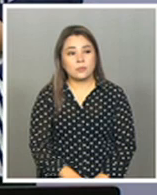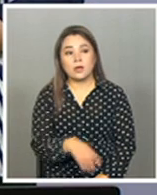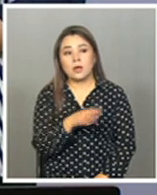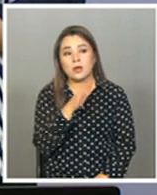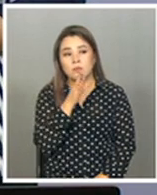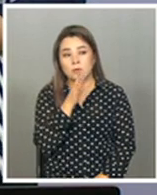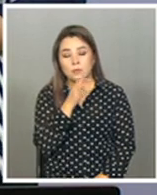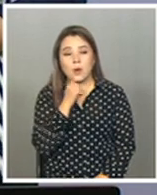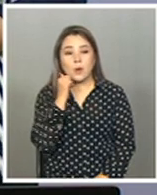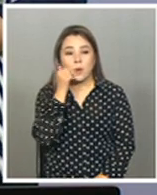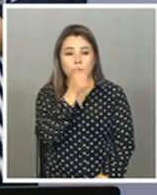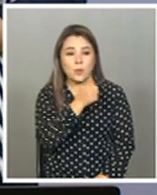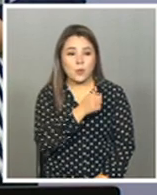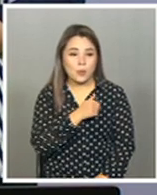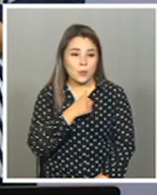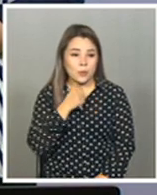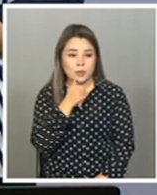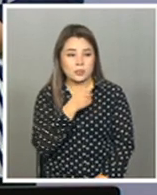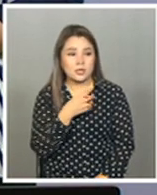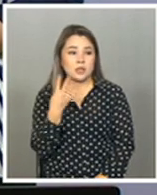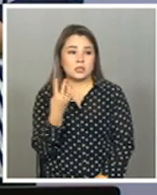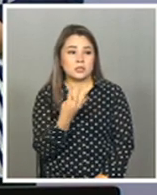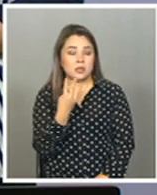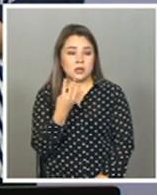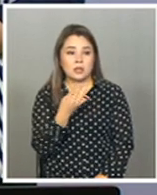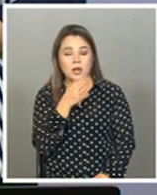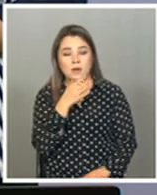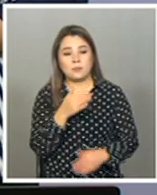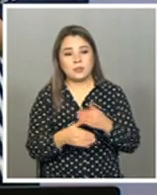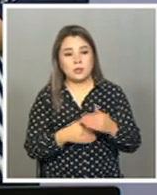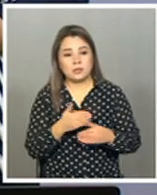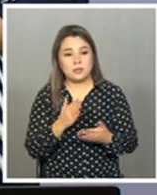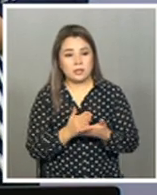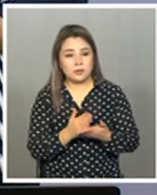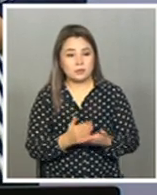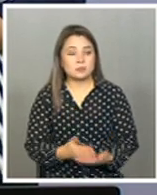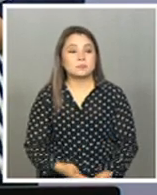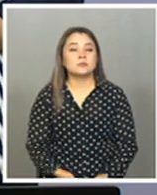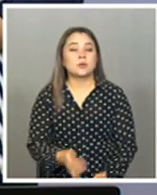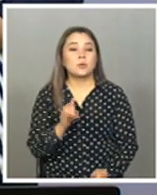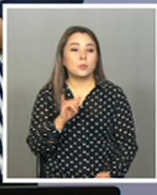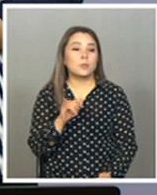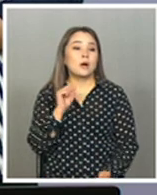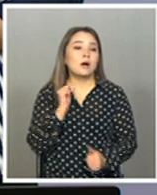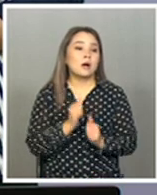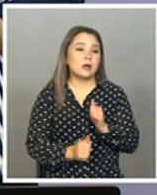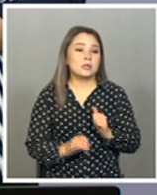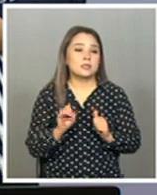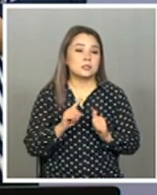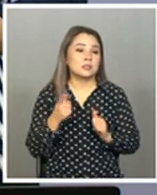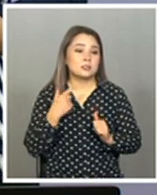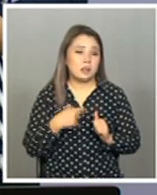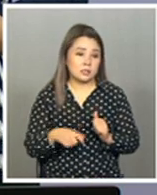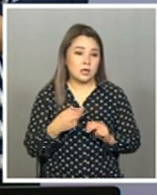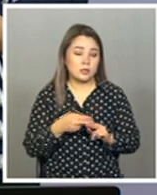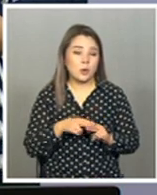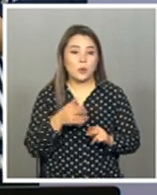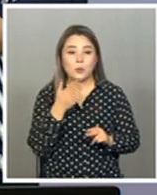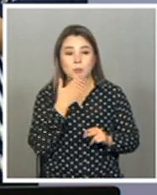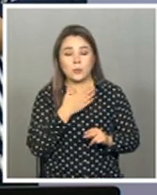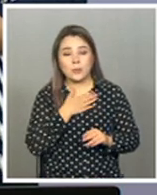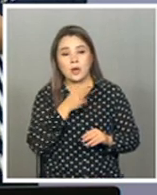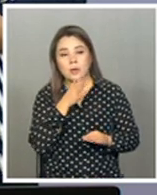Правильно, это четверка времена года. У каждого из нас есть свое любимое время